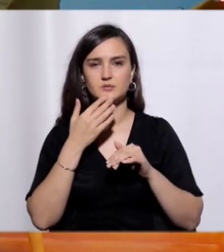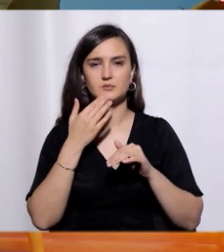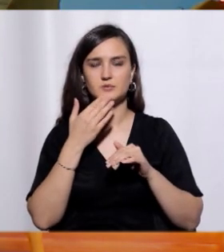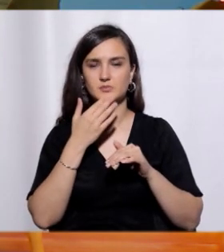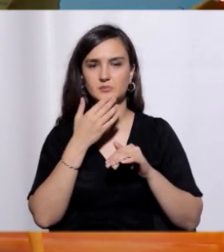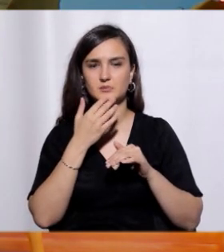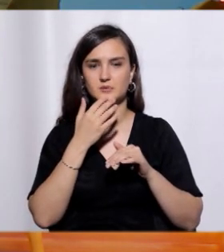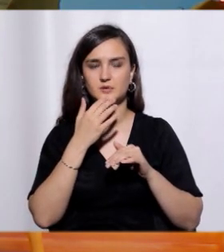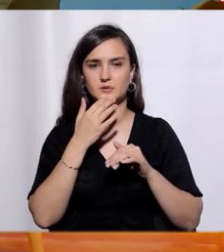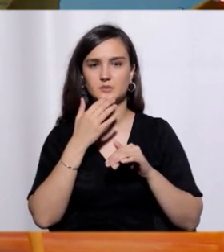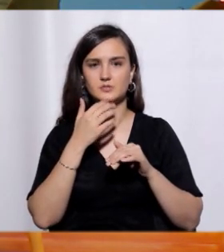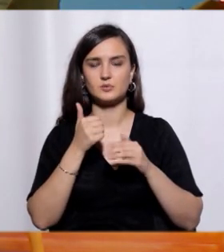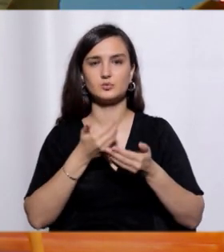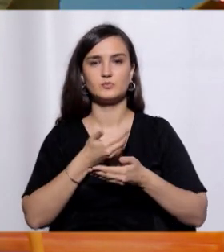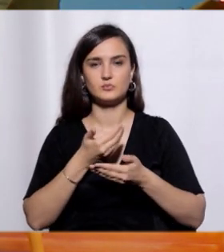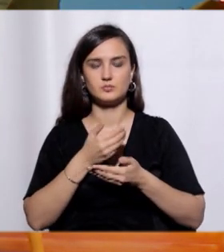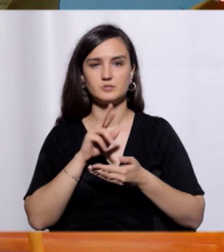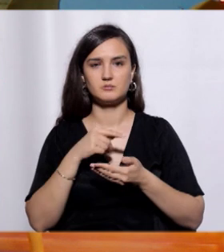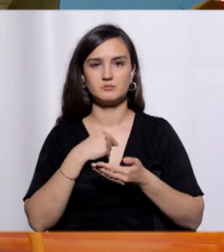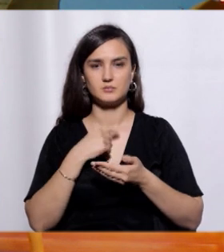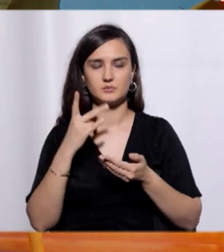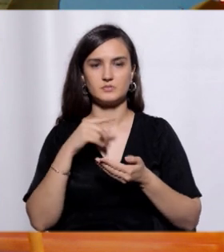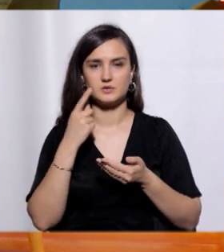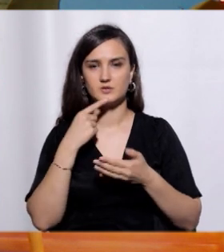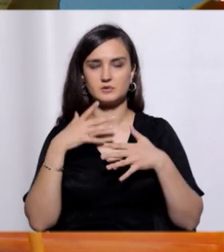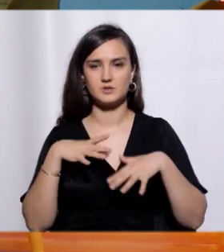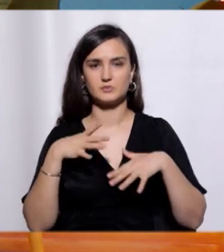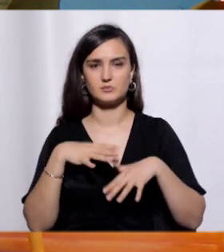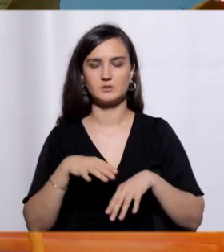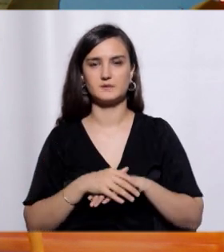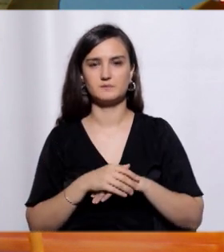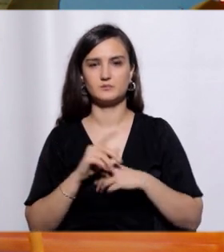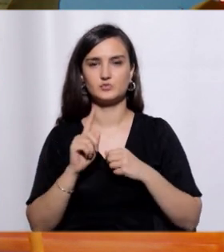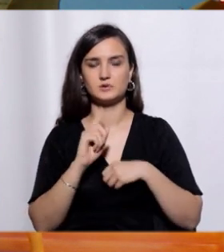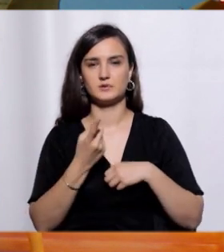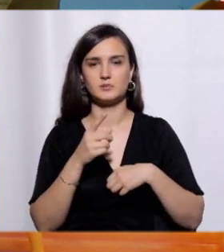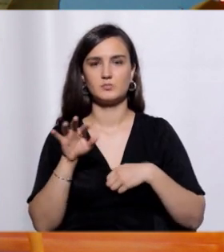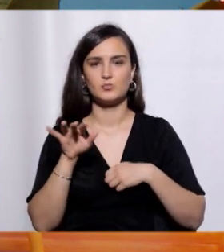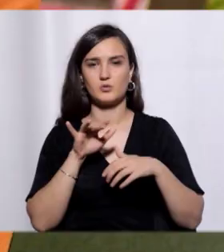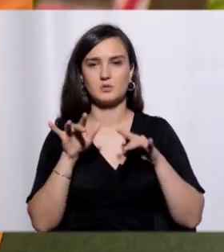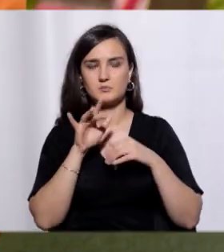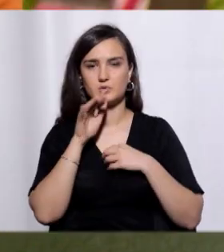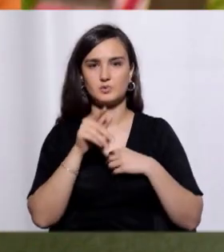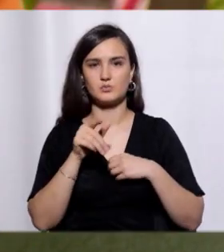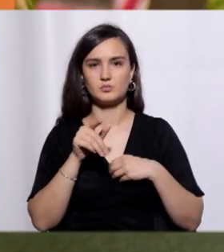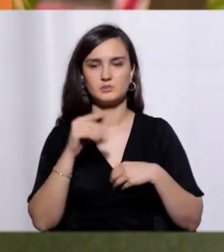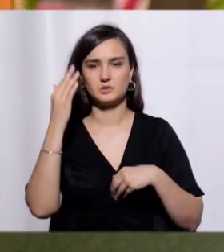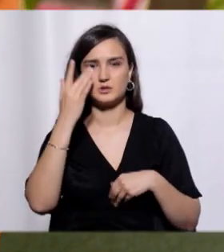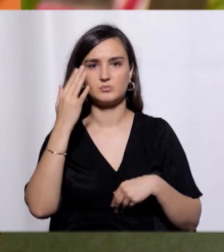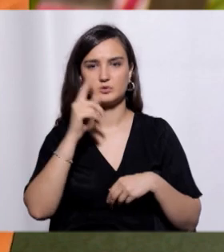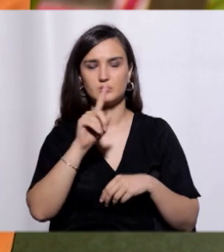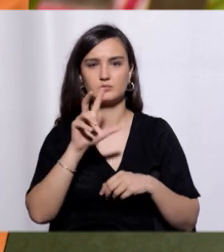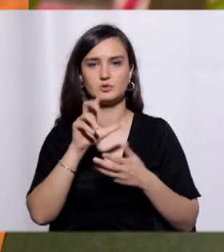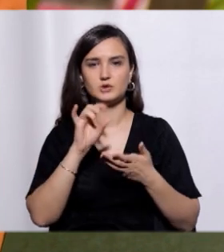about her life? I'm going to say it now in Georgian. შეცვალეთ მოქმედების დრო. წარმოიდგინეთ,